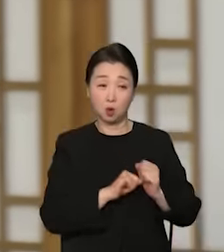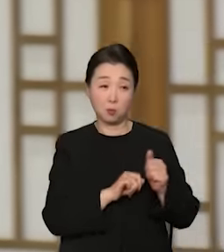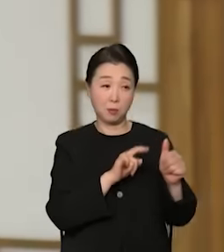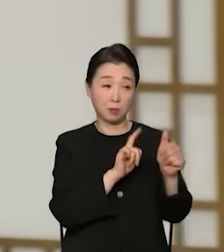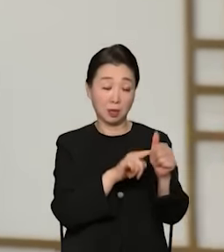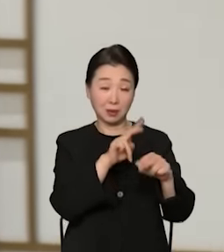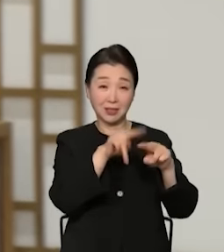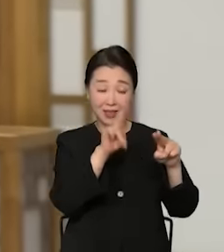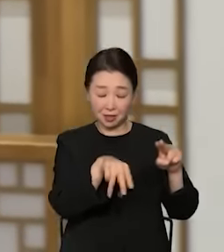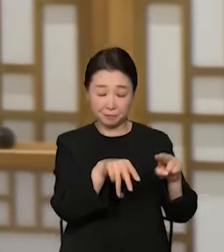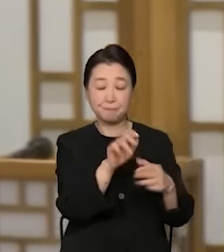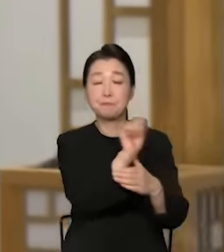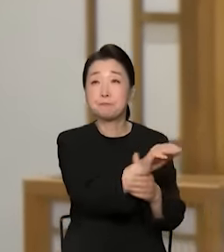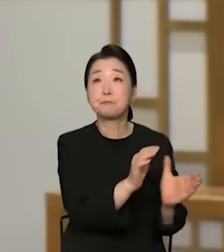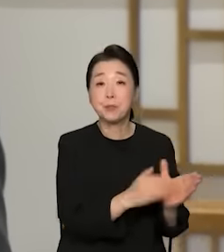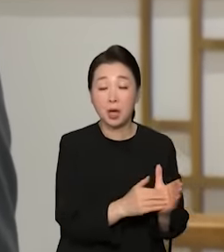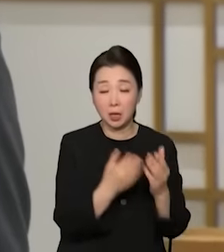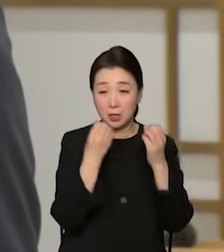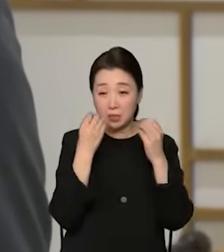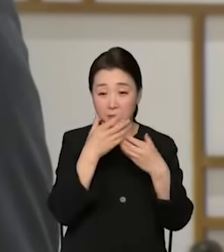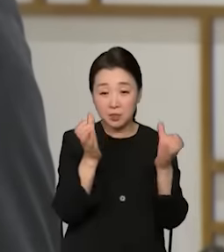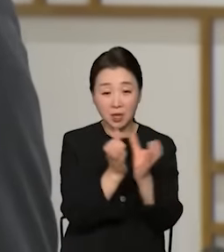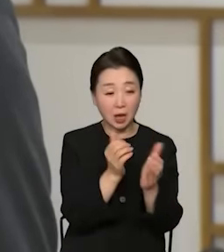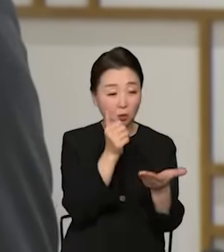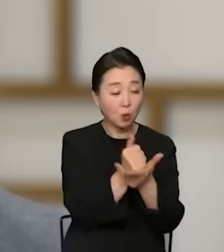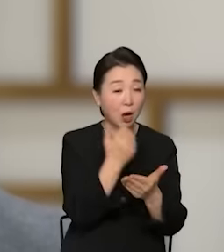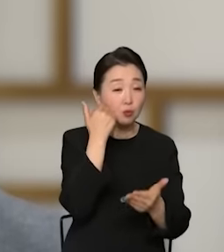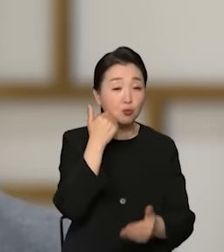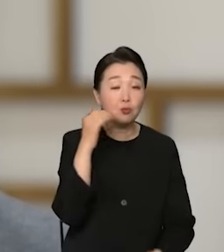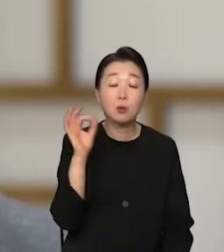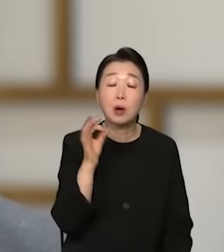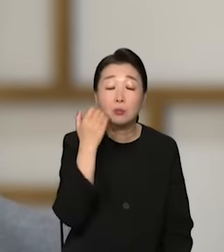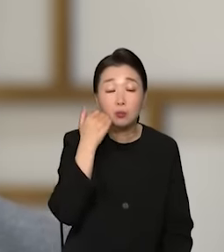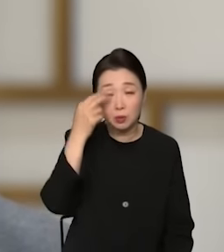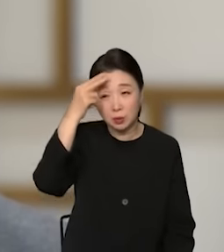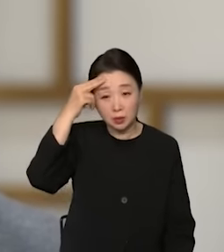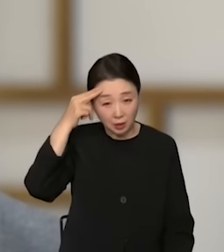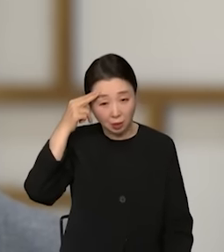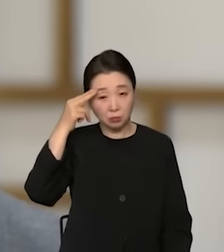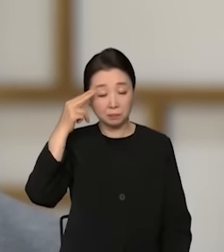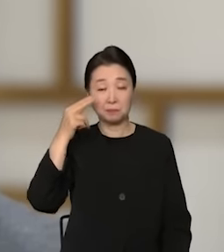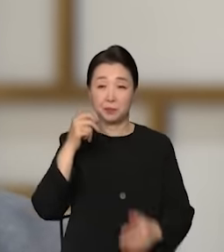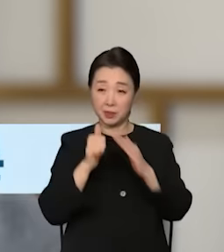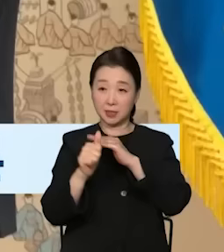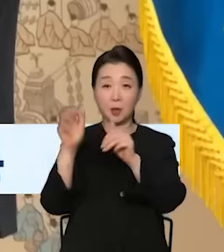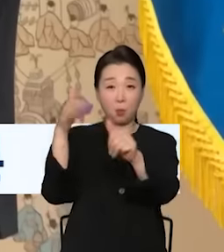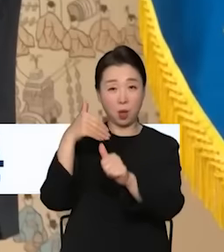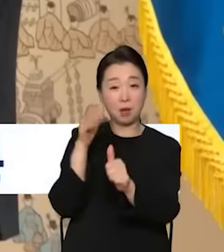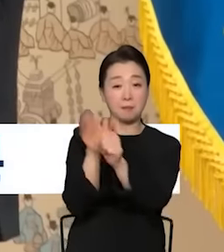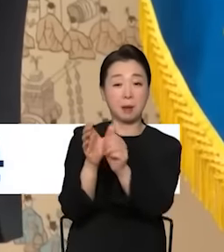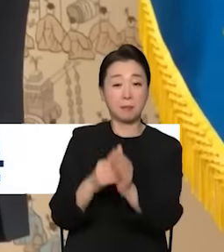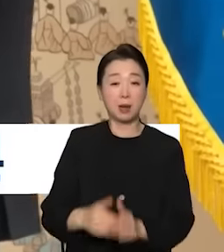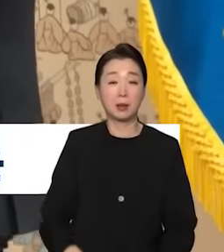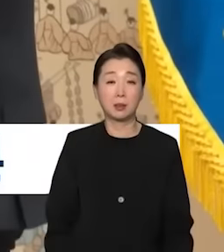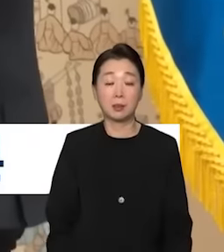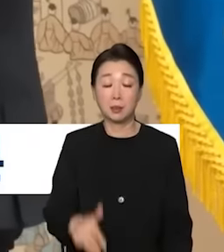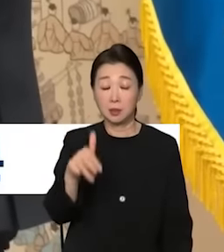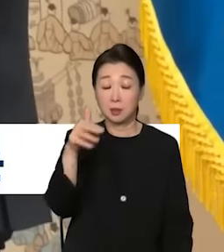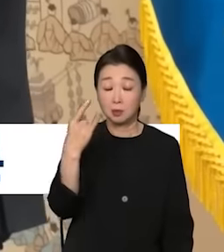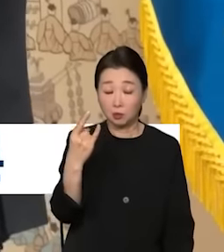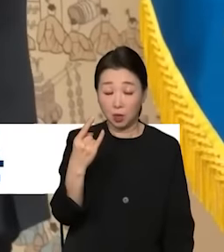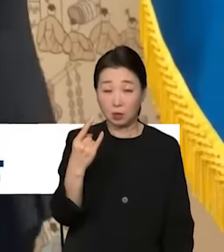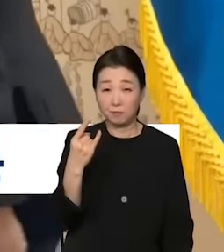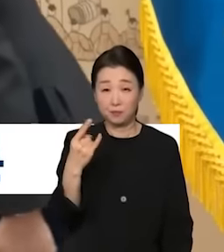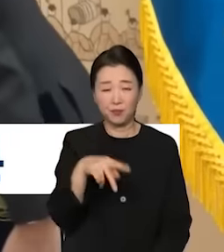수용하고 신임장관 후보자로 최병혁 주사우디 아라비아 대사를 지명했습니다이 지명자가